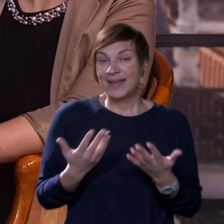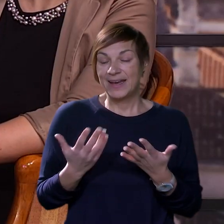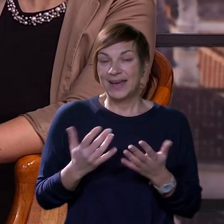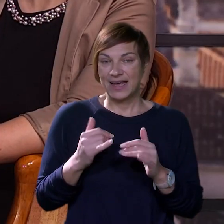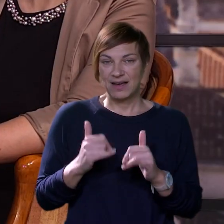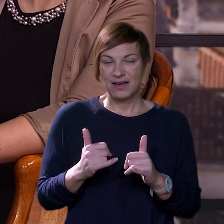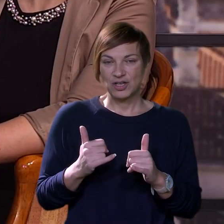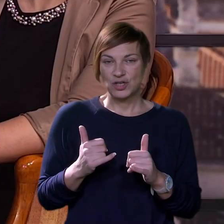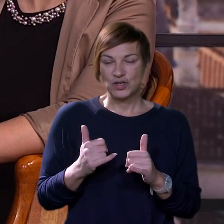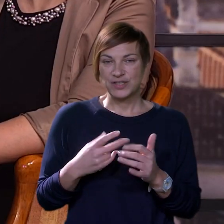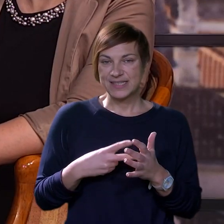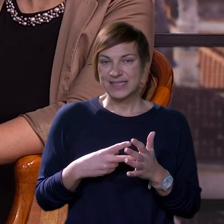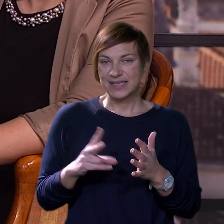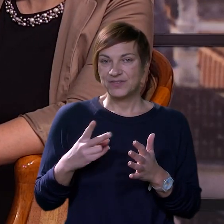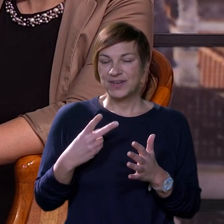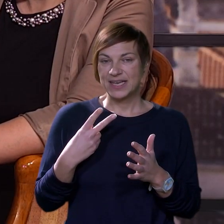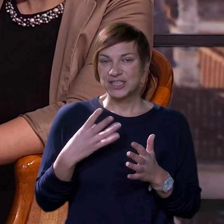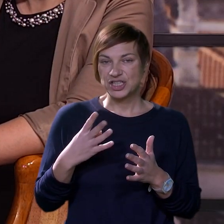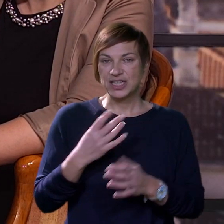Nekako sad